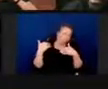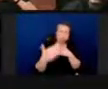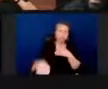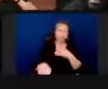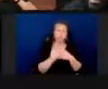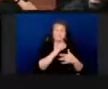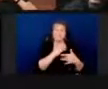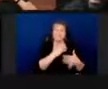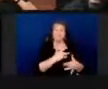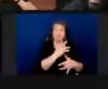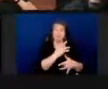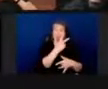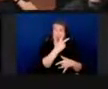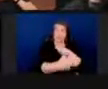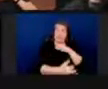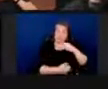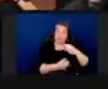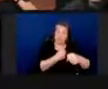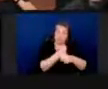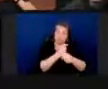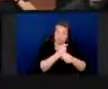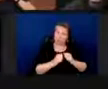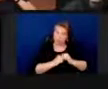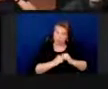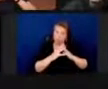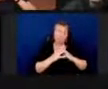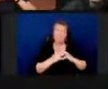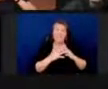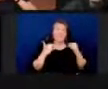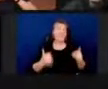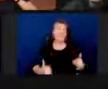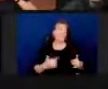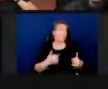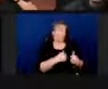Ingawa program hii ya miaka mitatu